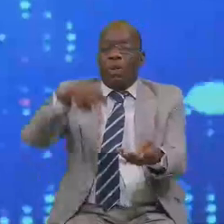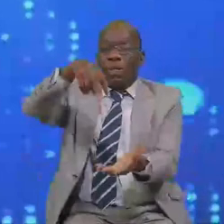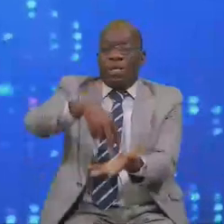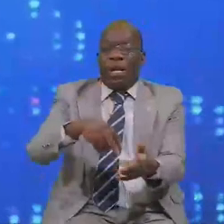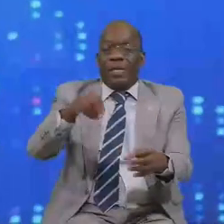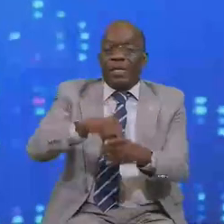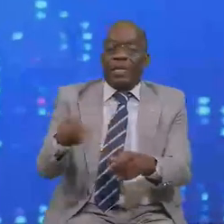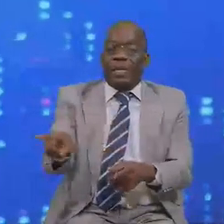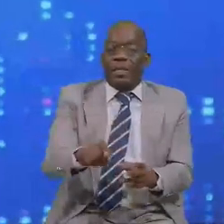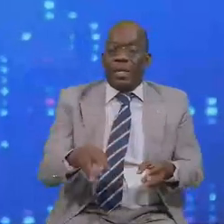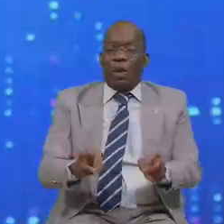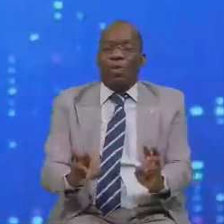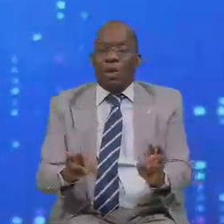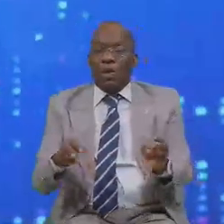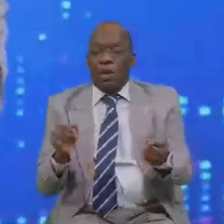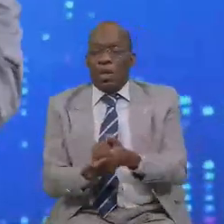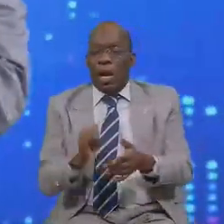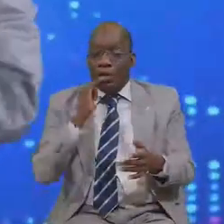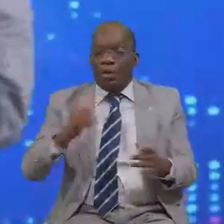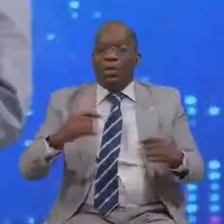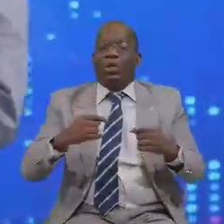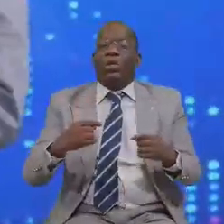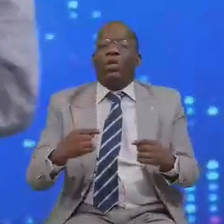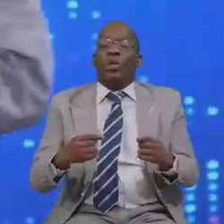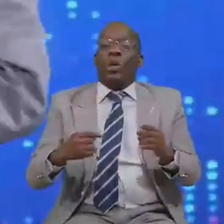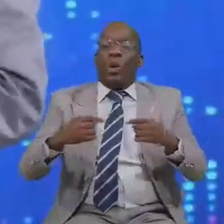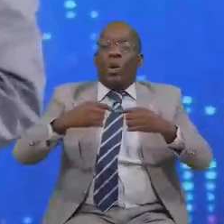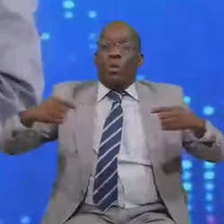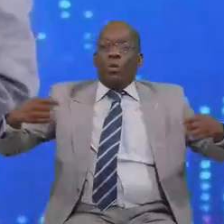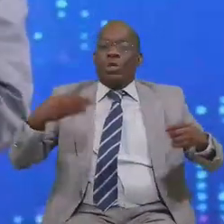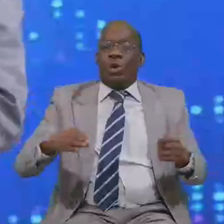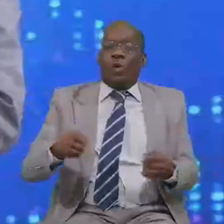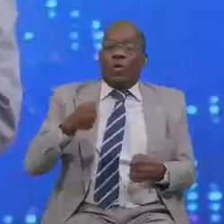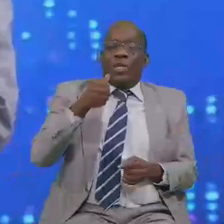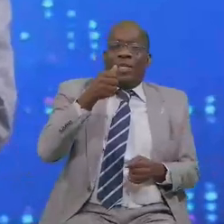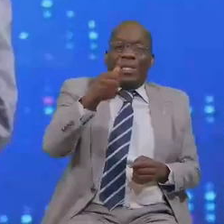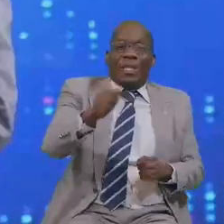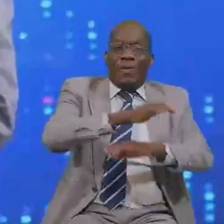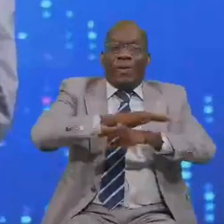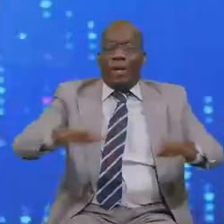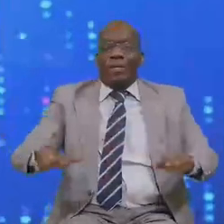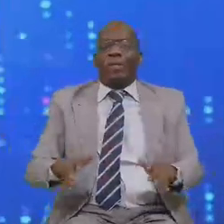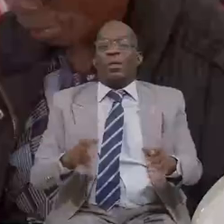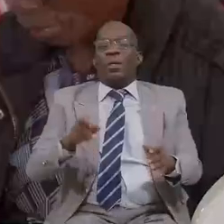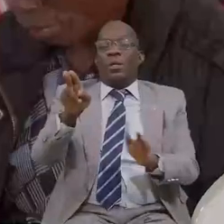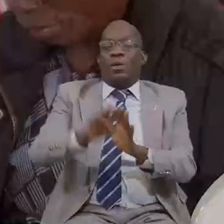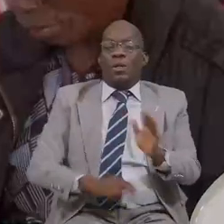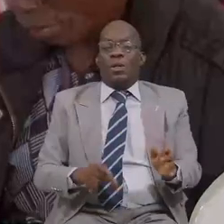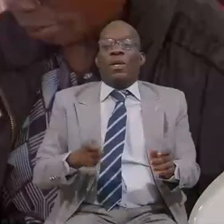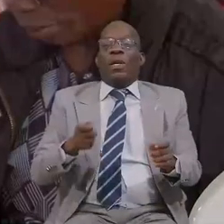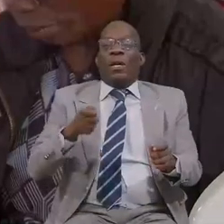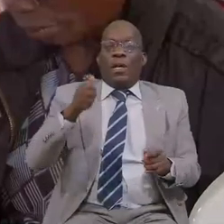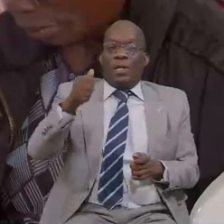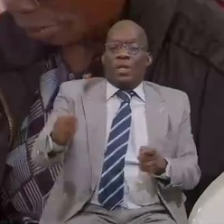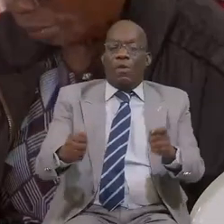chemin, c'est l'opposé du désintéressement, la gestion de soi, la promotion